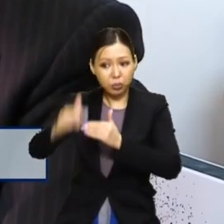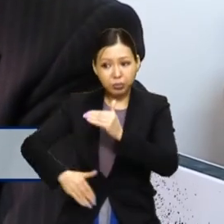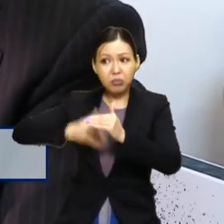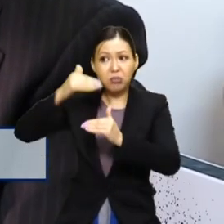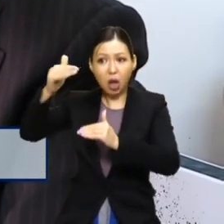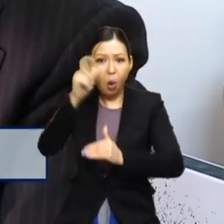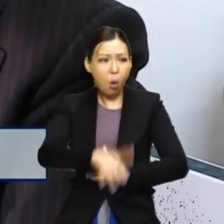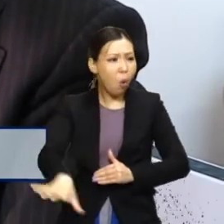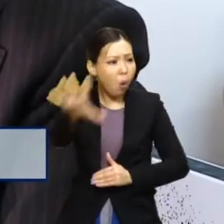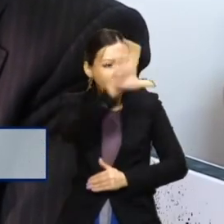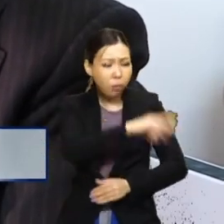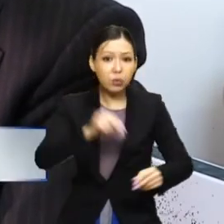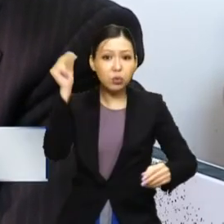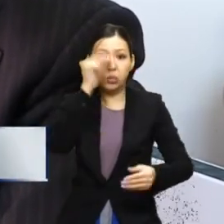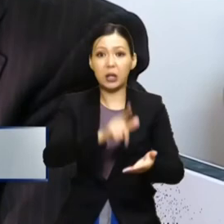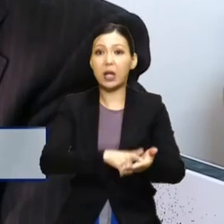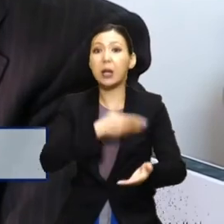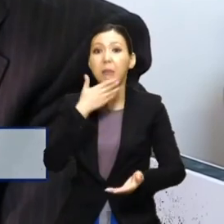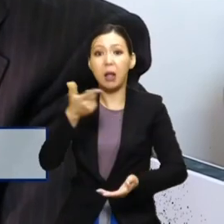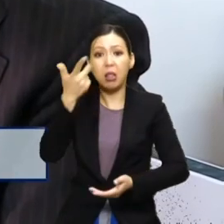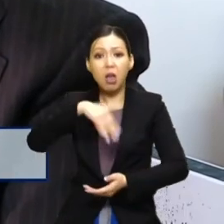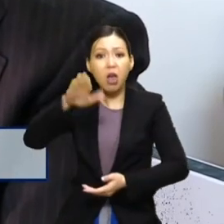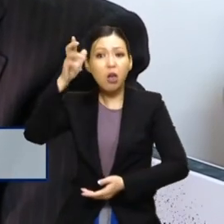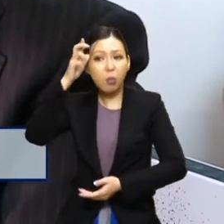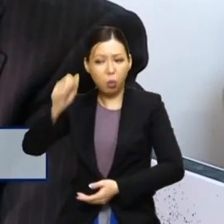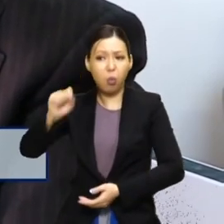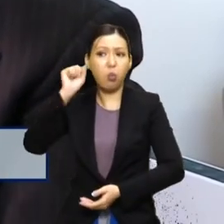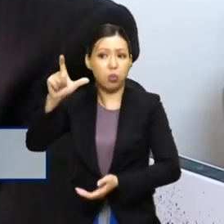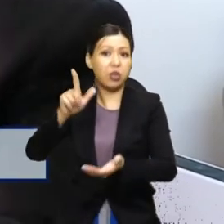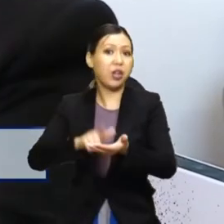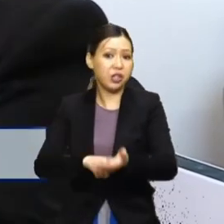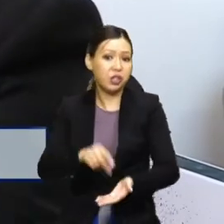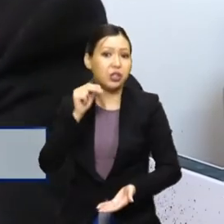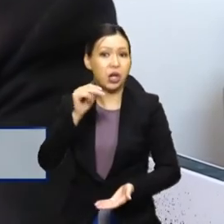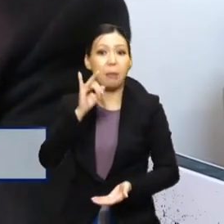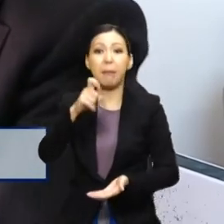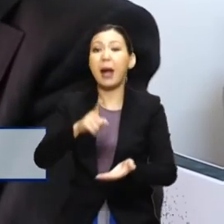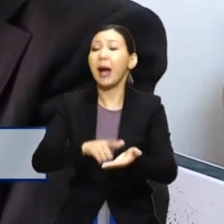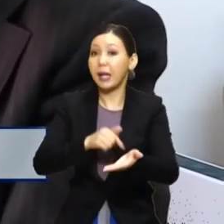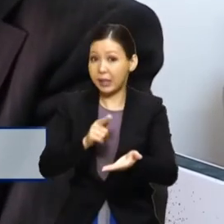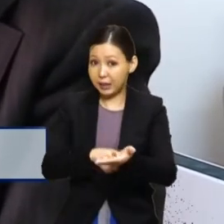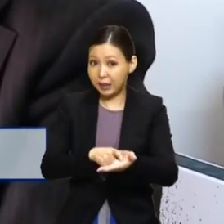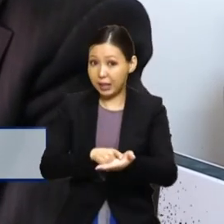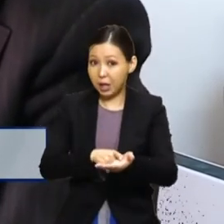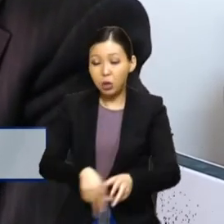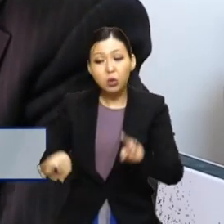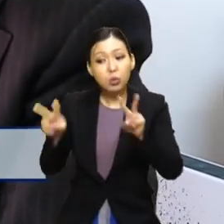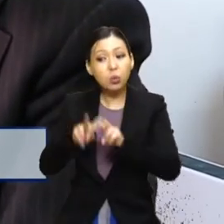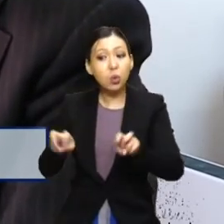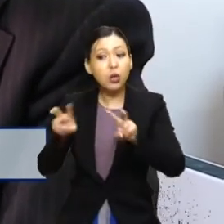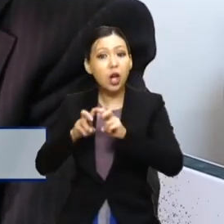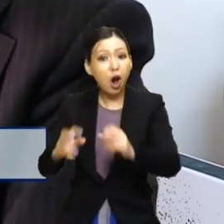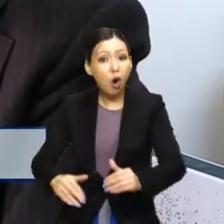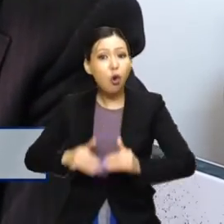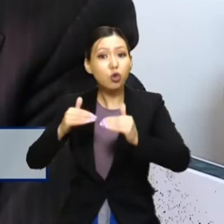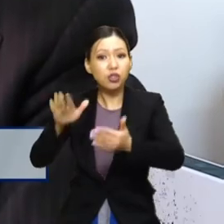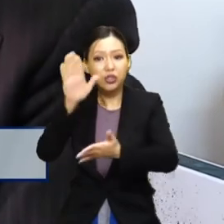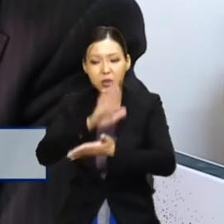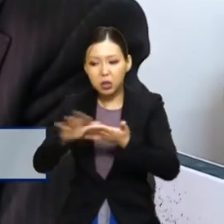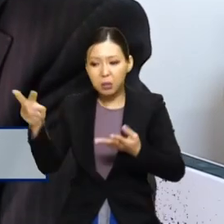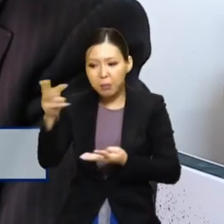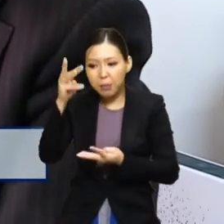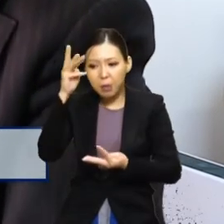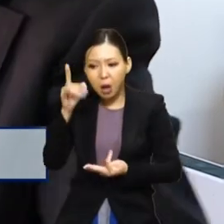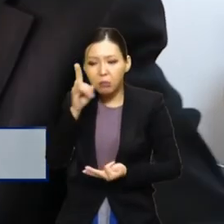авах шаардлагагүй. Дээд боловсрол бол үнэтэй байх хэрэгтэй, чанартай байх хэрэгтэй. А тэр хэмжээгээрээ судалгаа хөгжүүлэлтийн шинэ мэдлэг бүтээх,